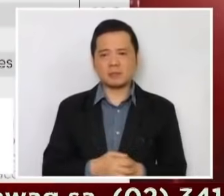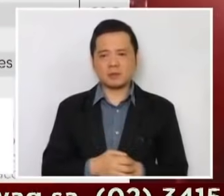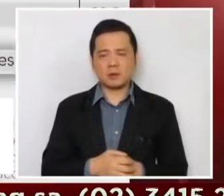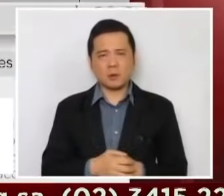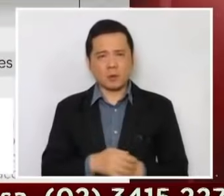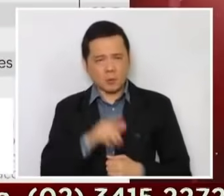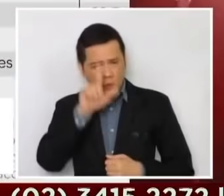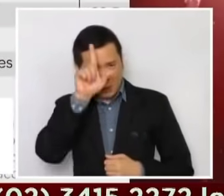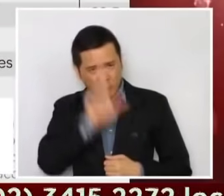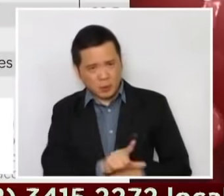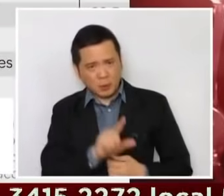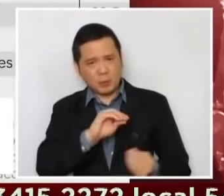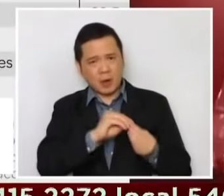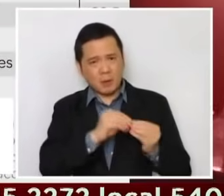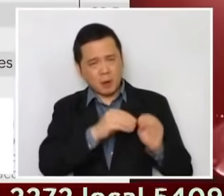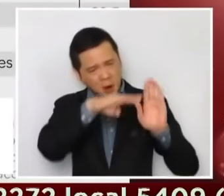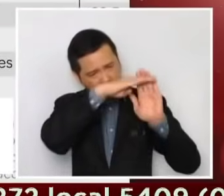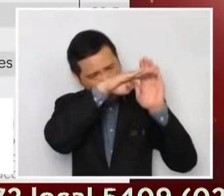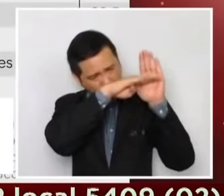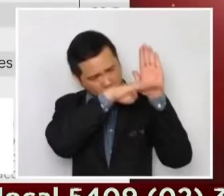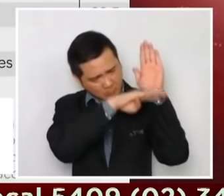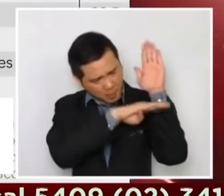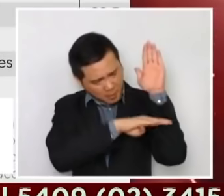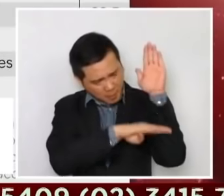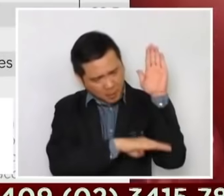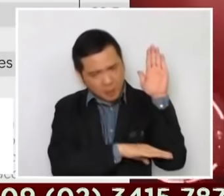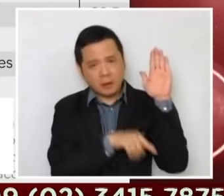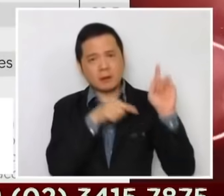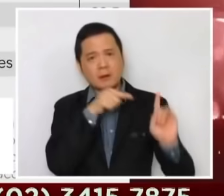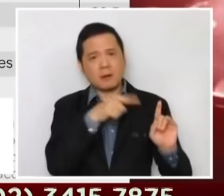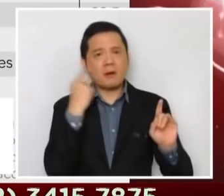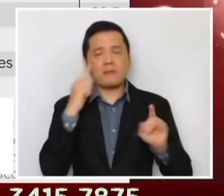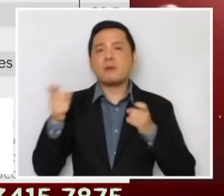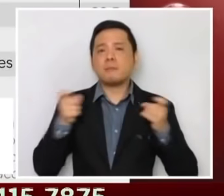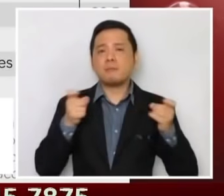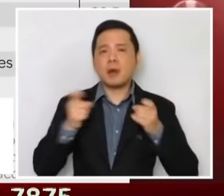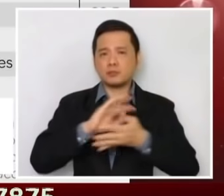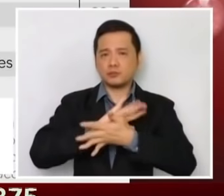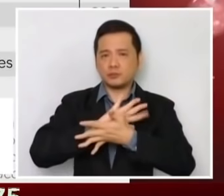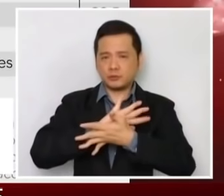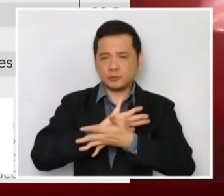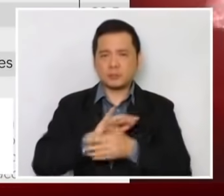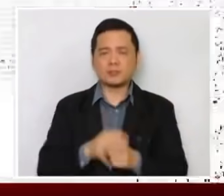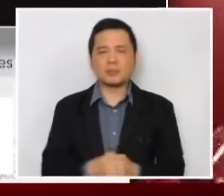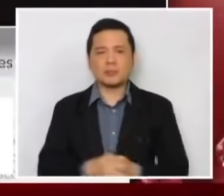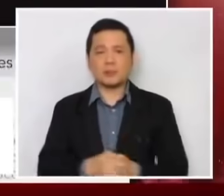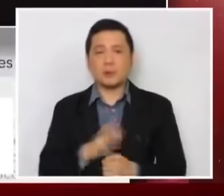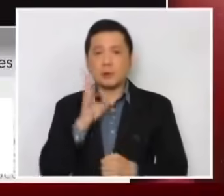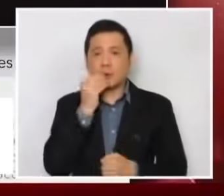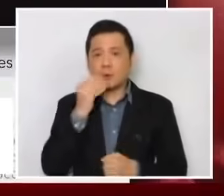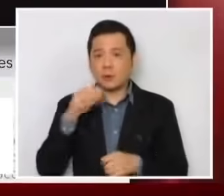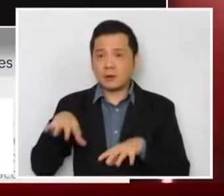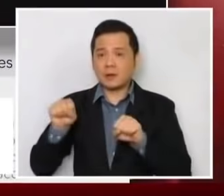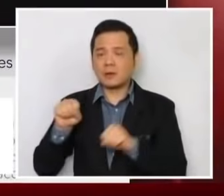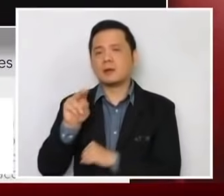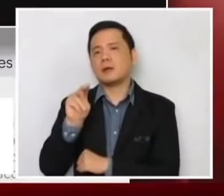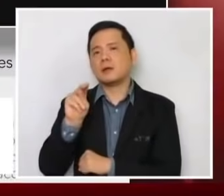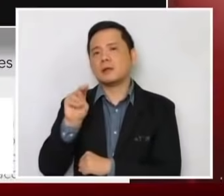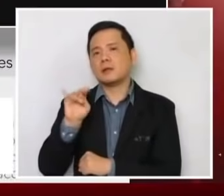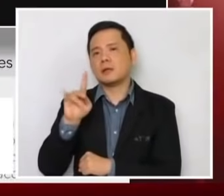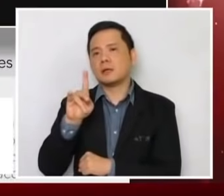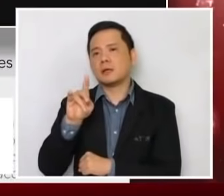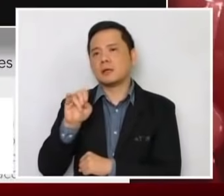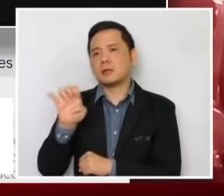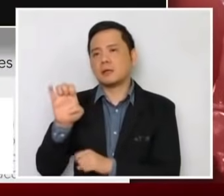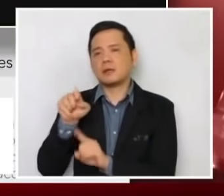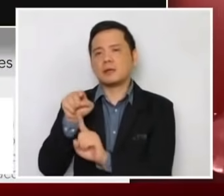pinakamababang pwesto muli ang bansa sa COVID-19 Recovery Index na ginawa naman ng Nikkei Asia. Ang pinagbasehan ng Nikkei Asia